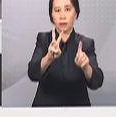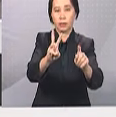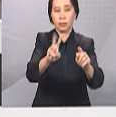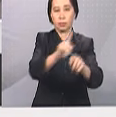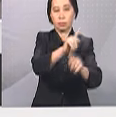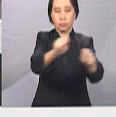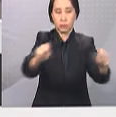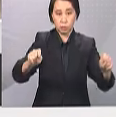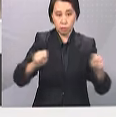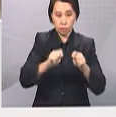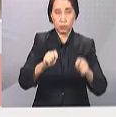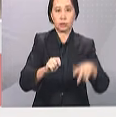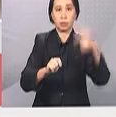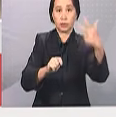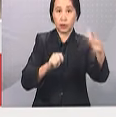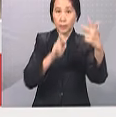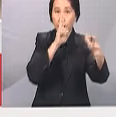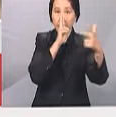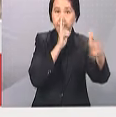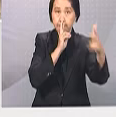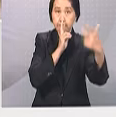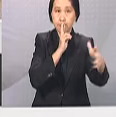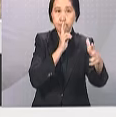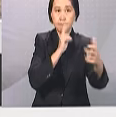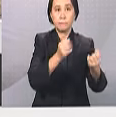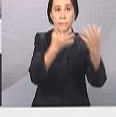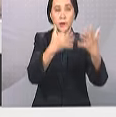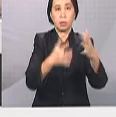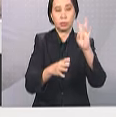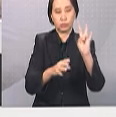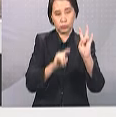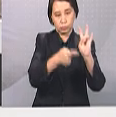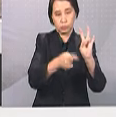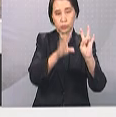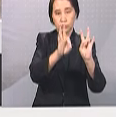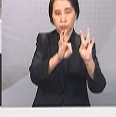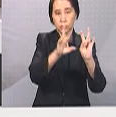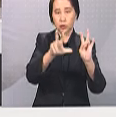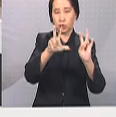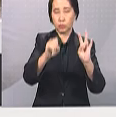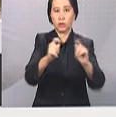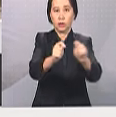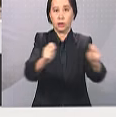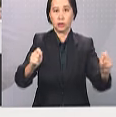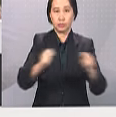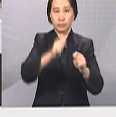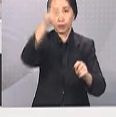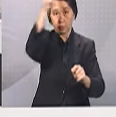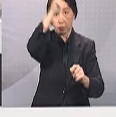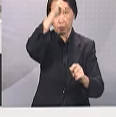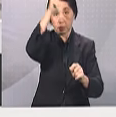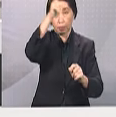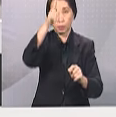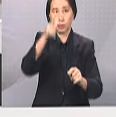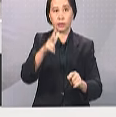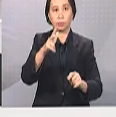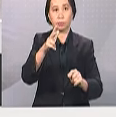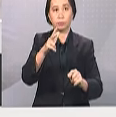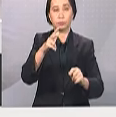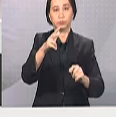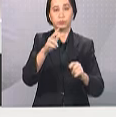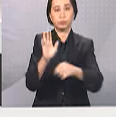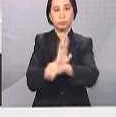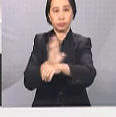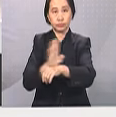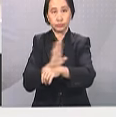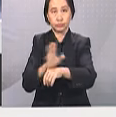di 13 zon merah dan sebanyak 7,930 premis kerajaan, premis